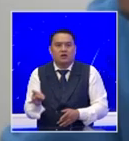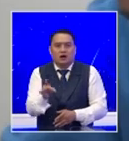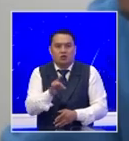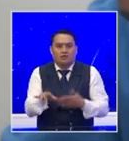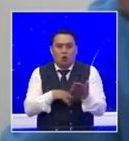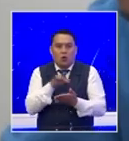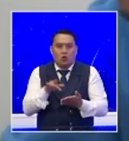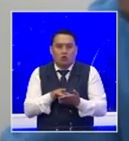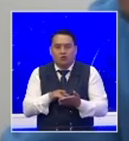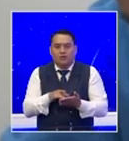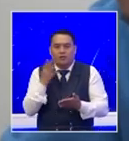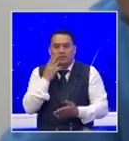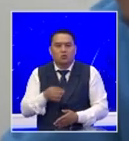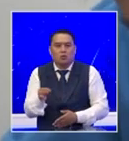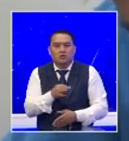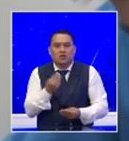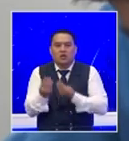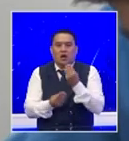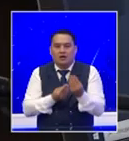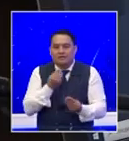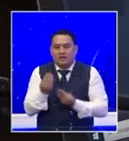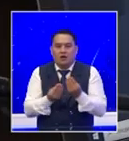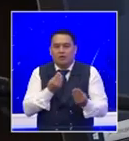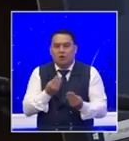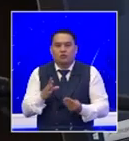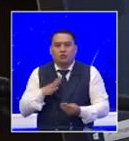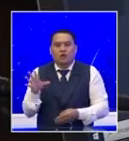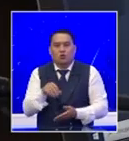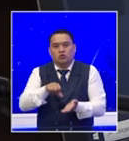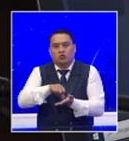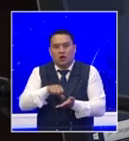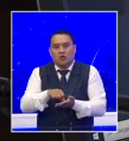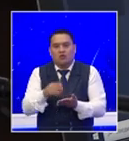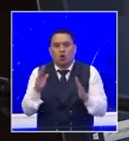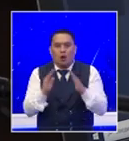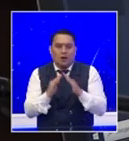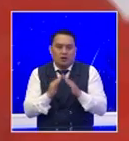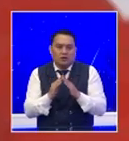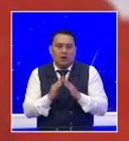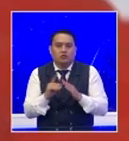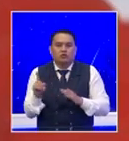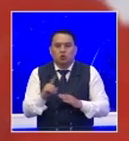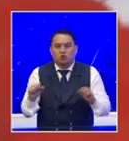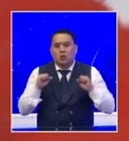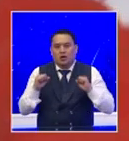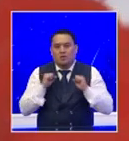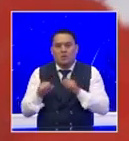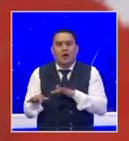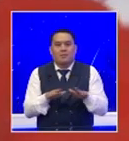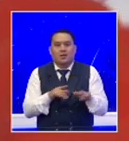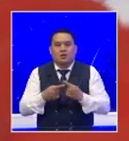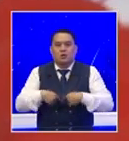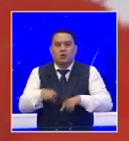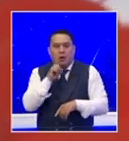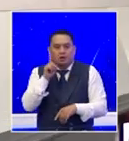и городов области. Игры проходили в сетевом режиме. Все участники соревновались прямо из дома. Добавлю, спортивное мероприятие